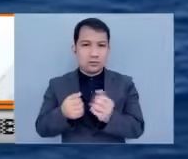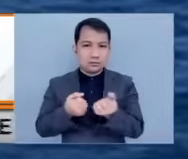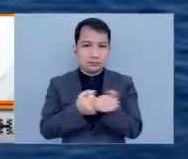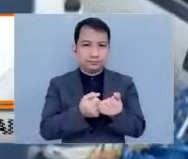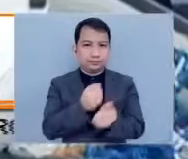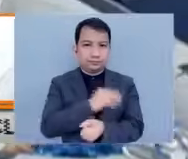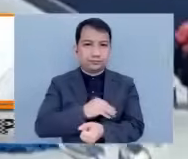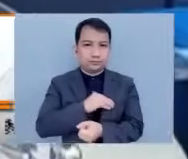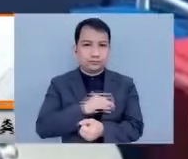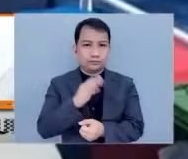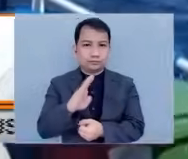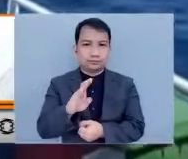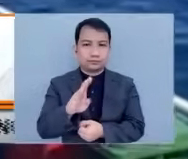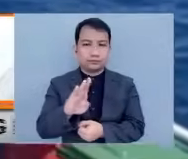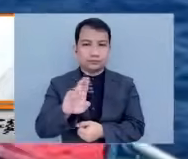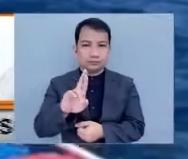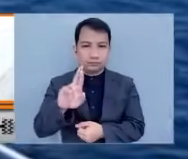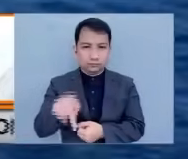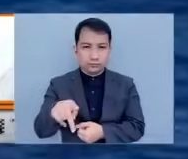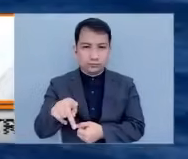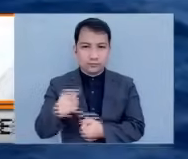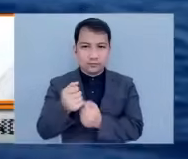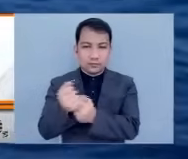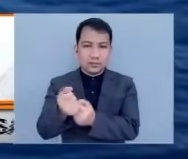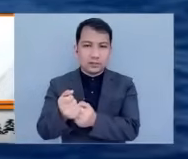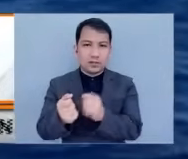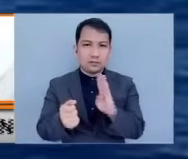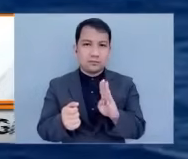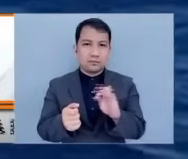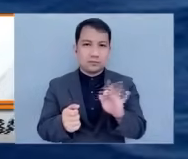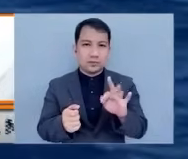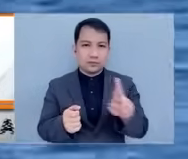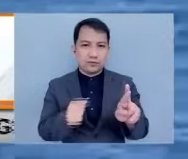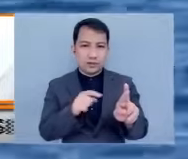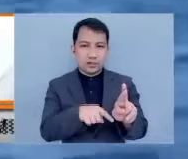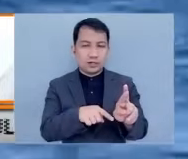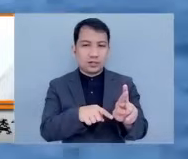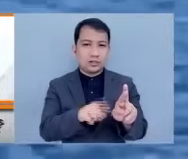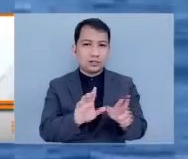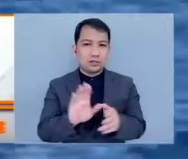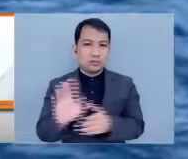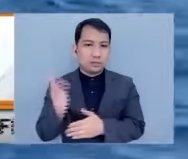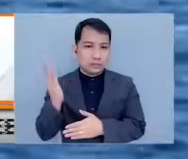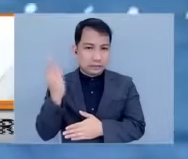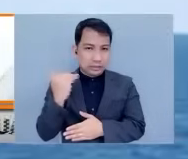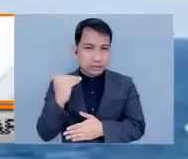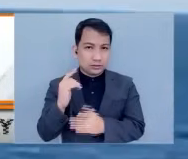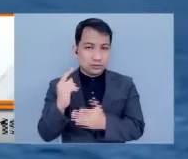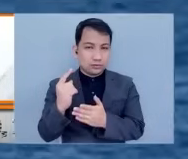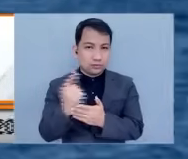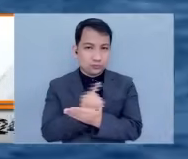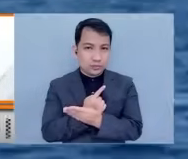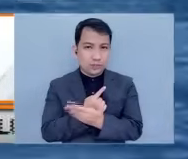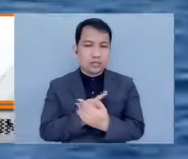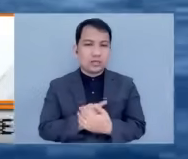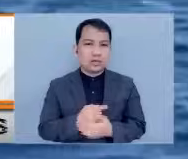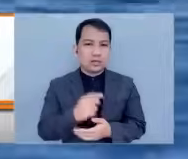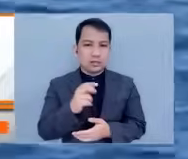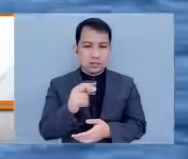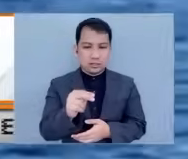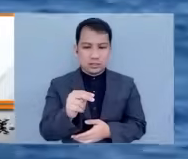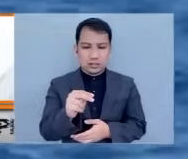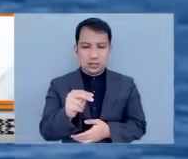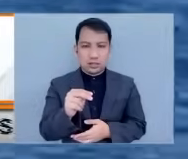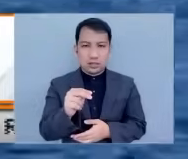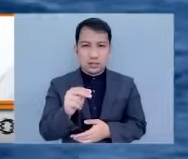BRP Dato Tamplot ng Bureau of Fisheries and Aquatic Resources o BFAR nitong weekend. Tingin ng NSC, marahil daw ay natakot